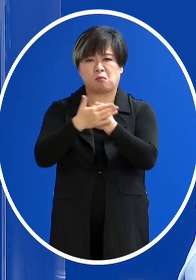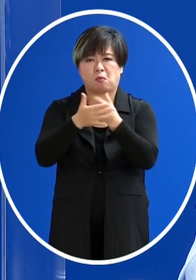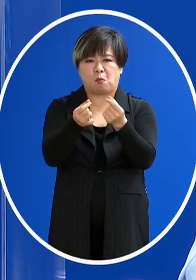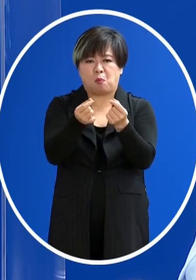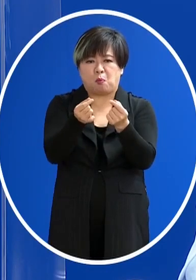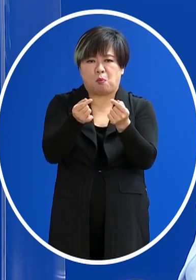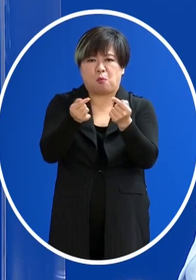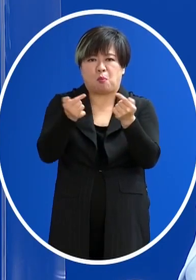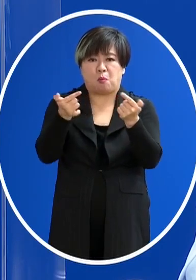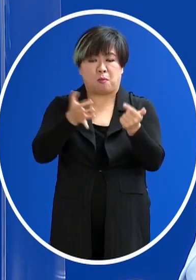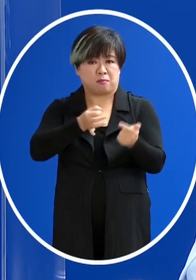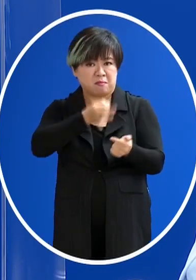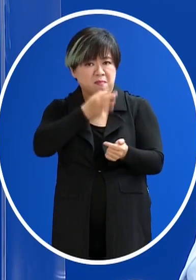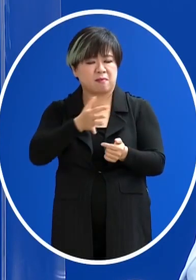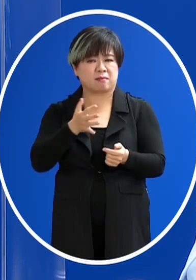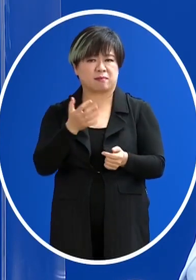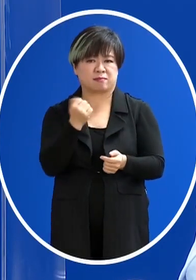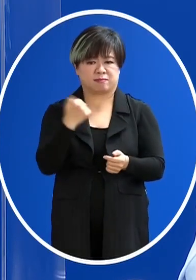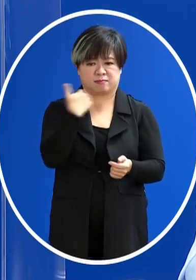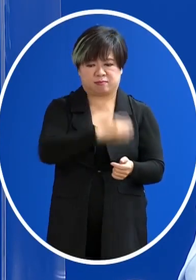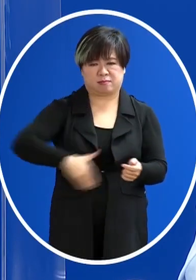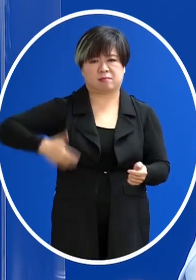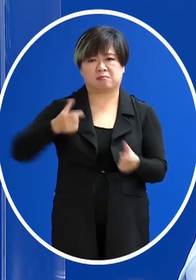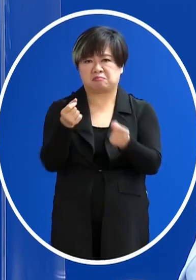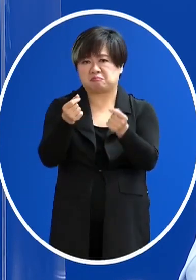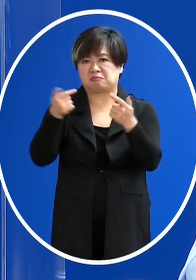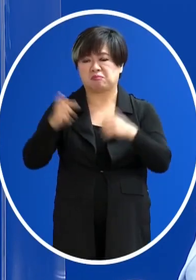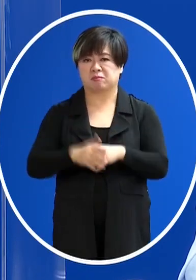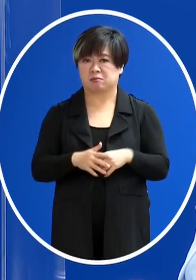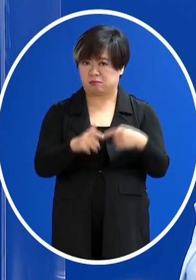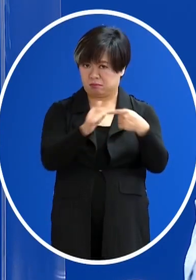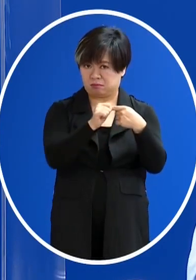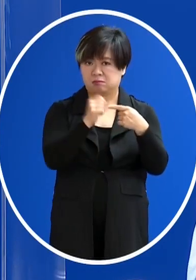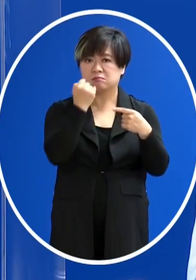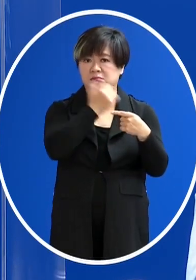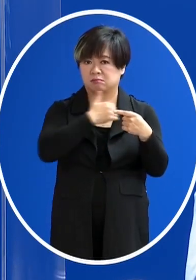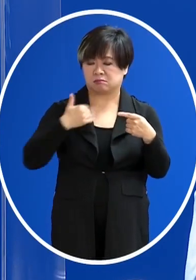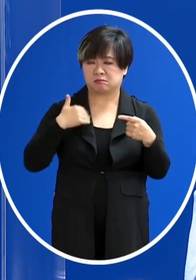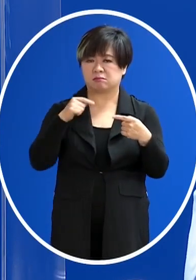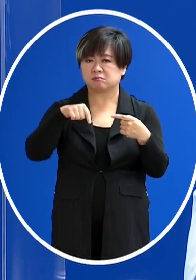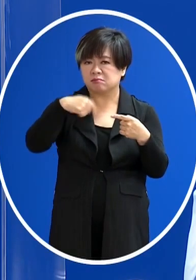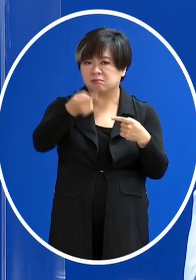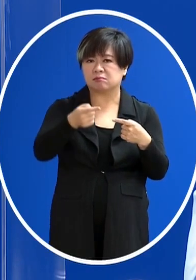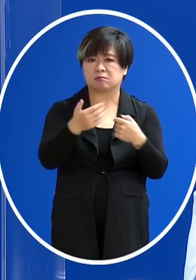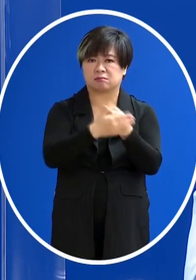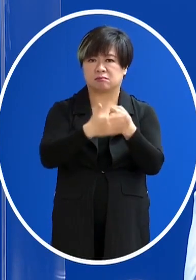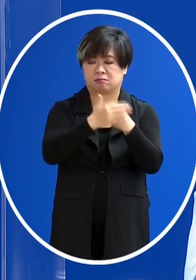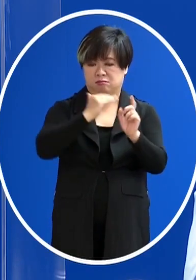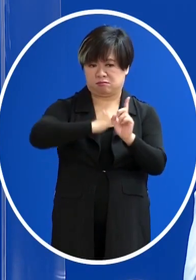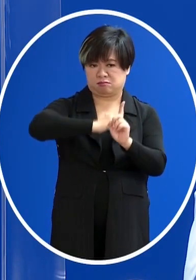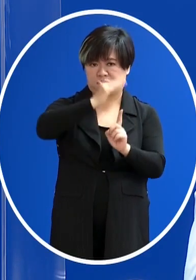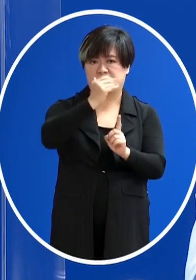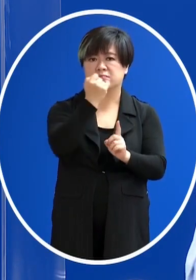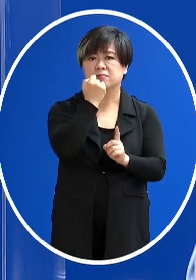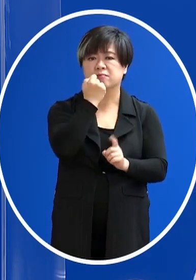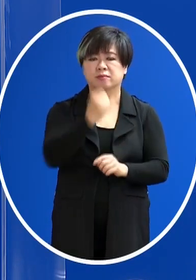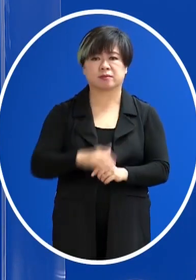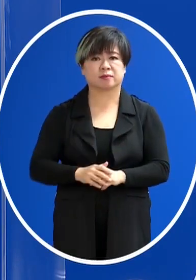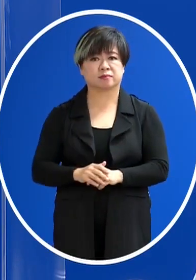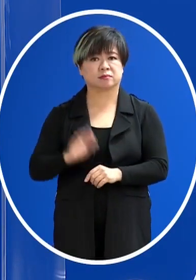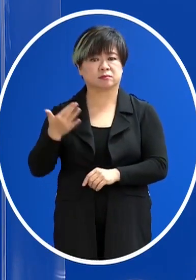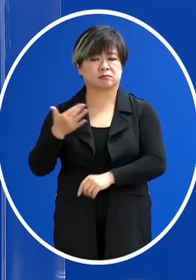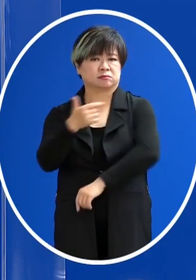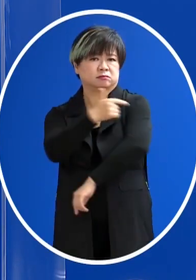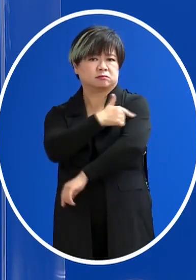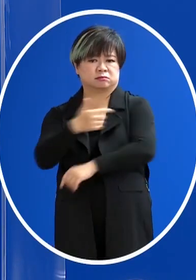度够高的这个抗体。所以一种可能性是说，它之后还是会产生足够的保护力哈，但是因为是在打完